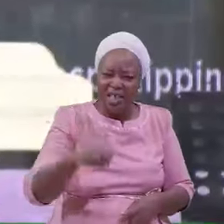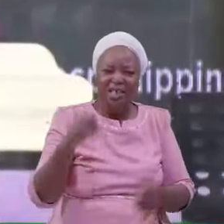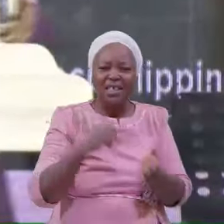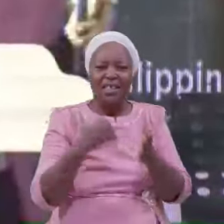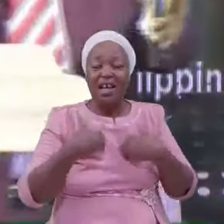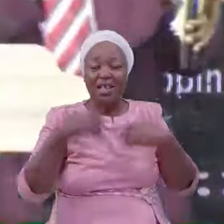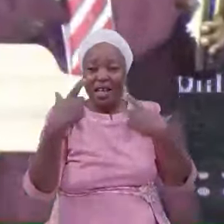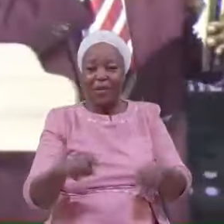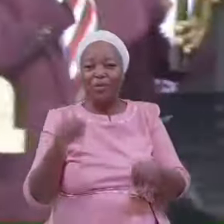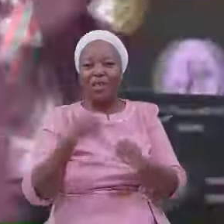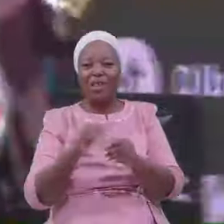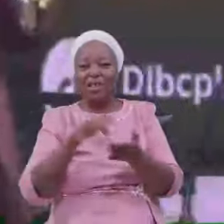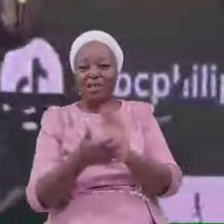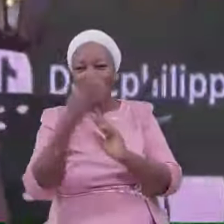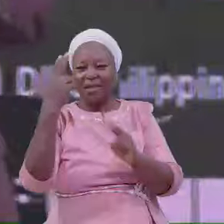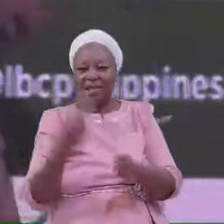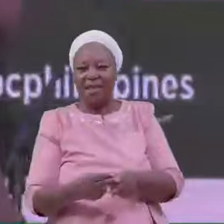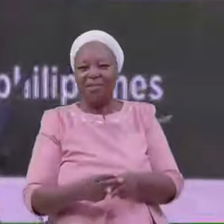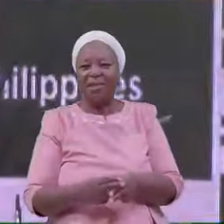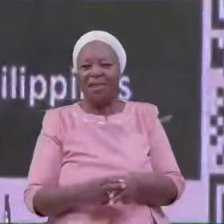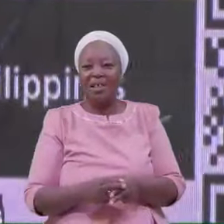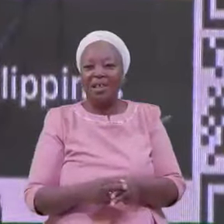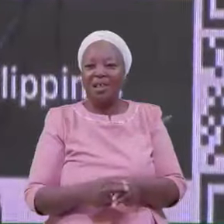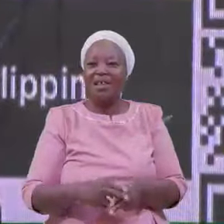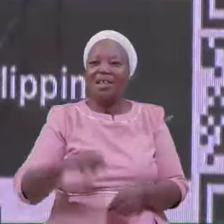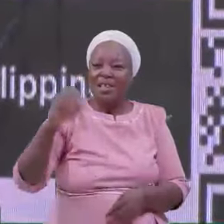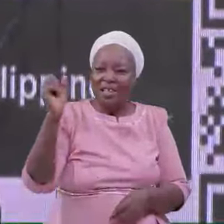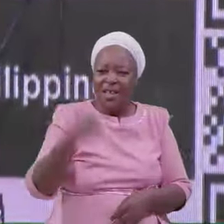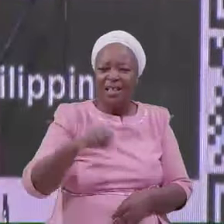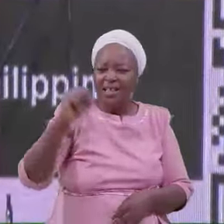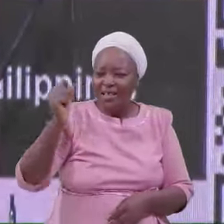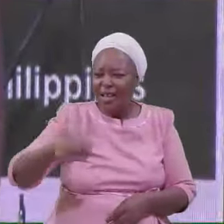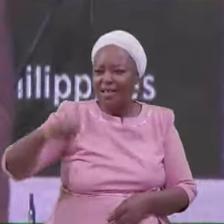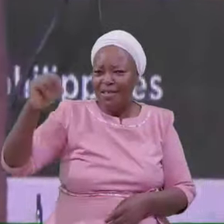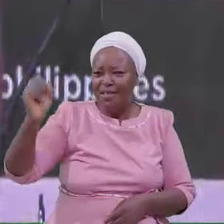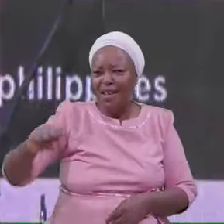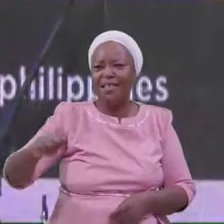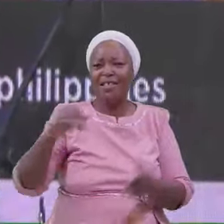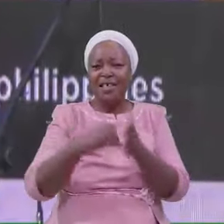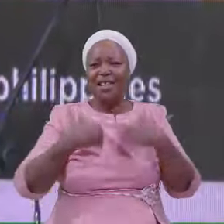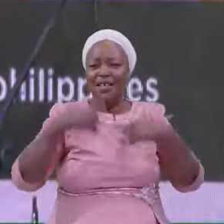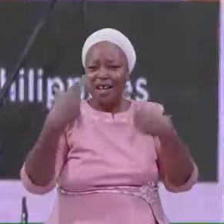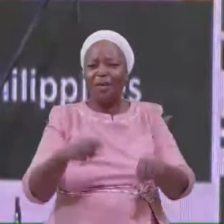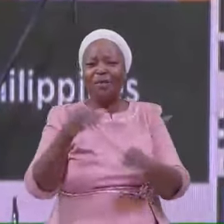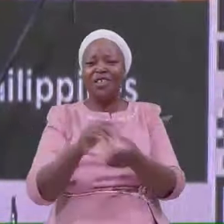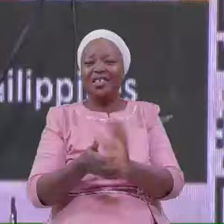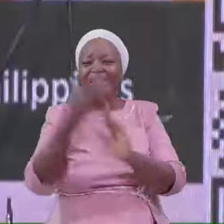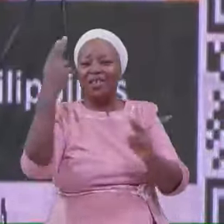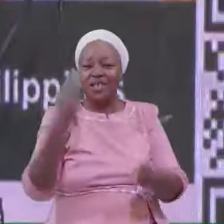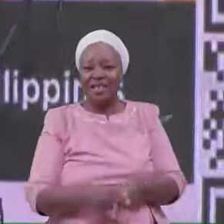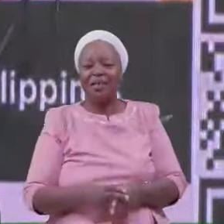Oo, natapos na. Yes, yes, yes. It is done.